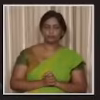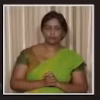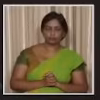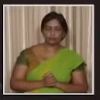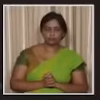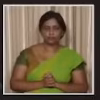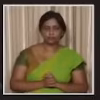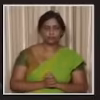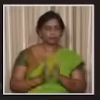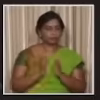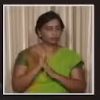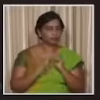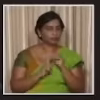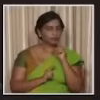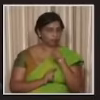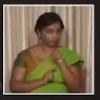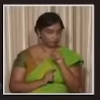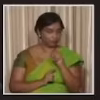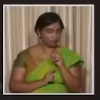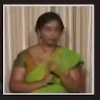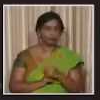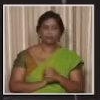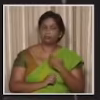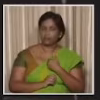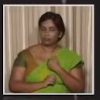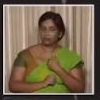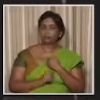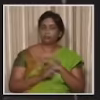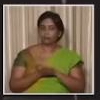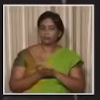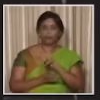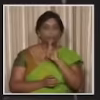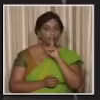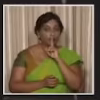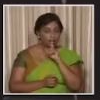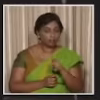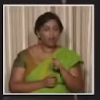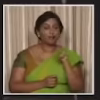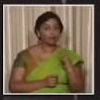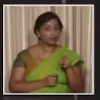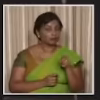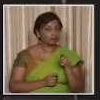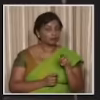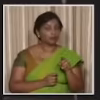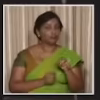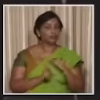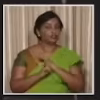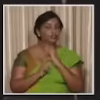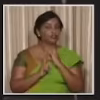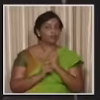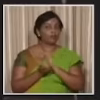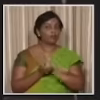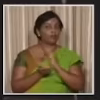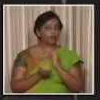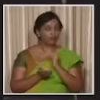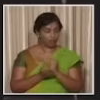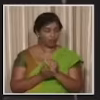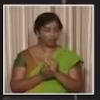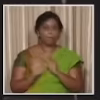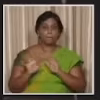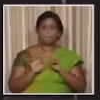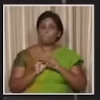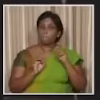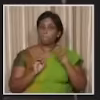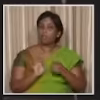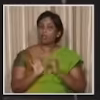කතානායක මම මයින්දාන්ද අලුත්ගමගේ මැතිතුමා දැන් මම පැහැදිලිවම කිව්වේ මේ සංස්කෘතික අරමුදලේ පාලක